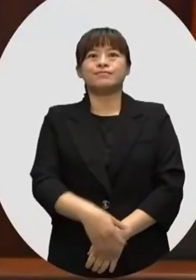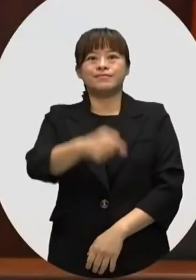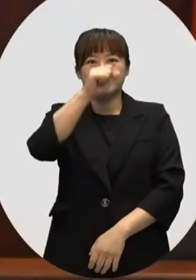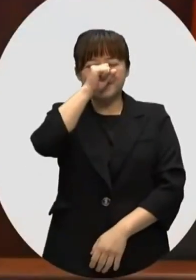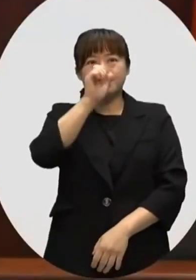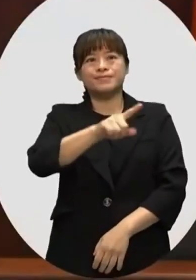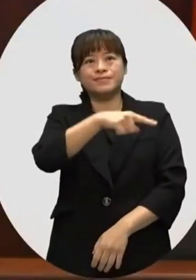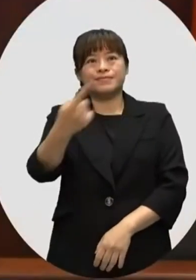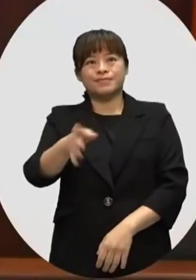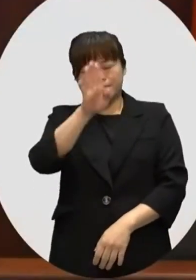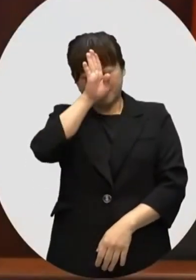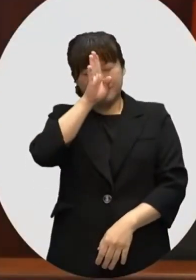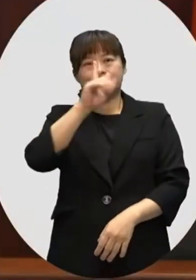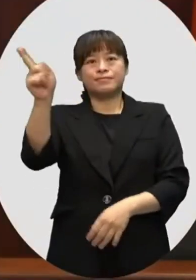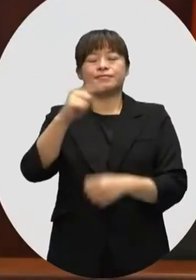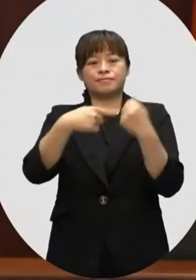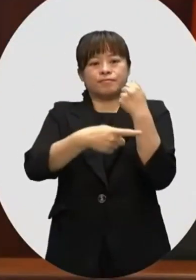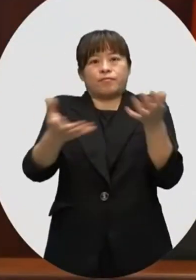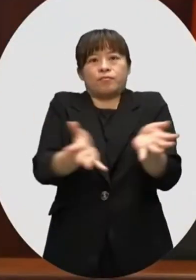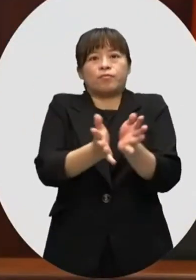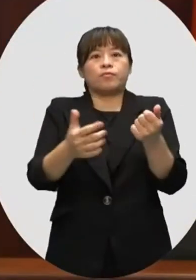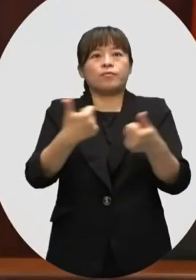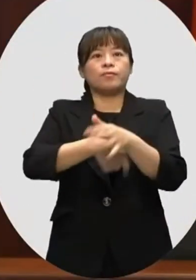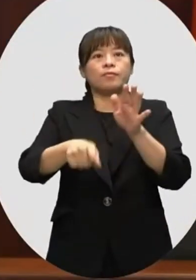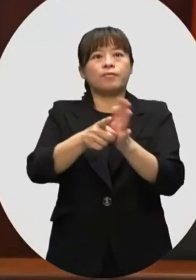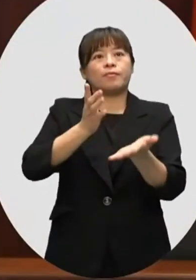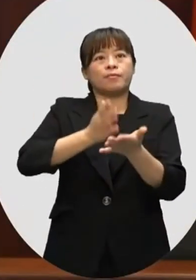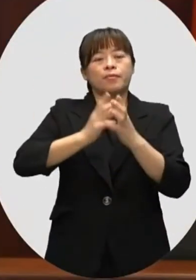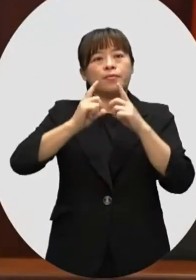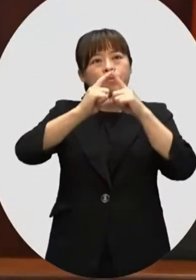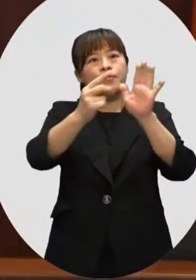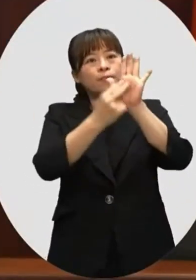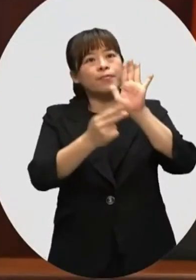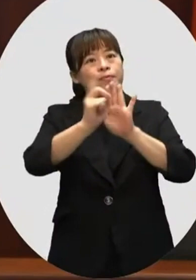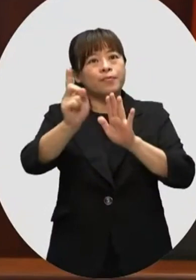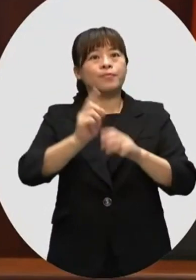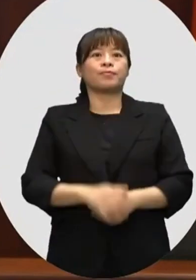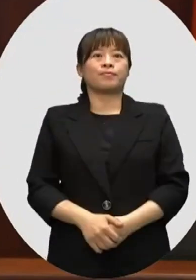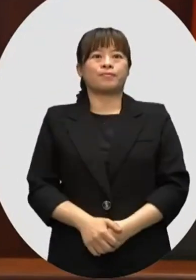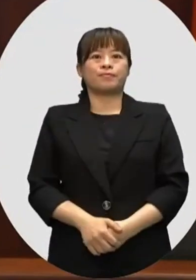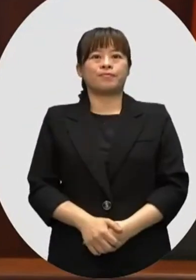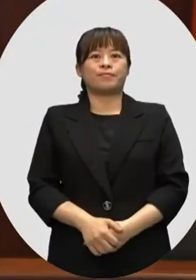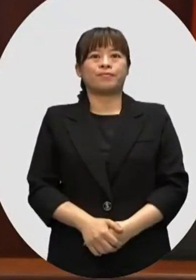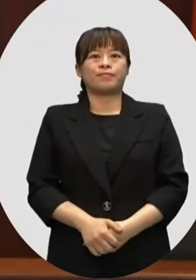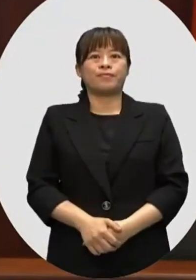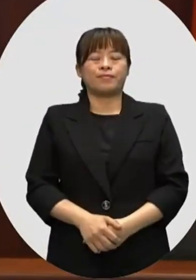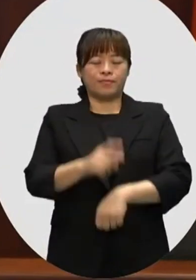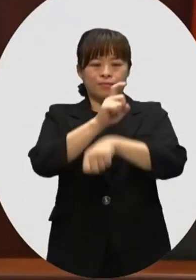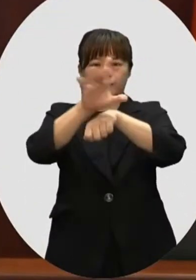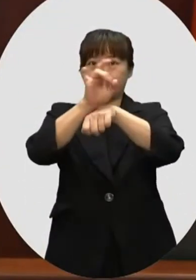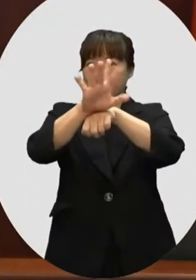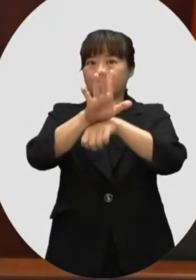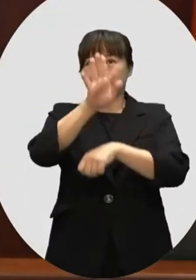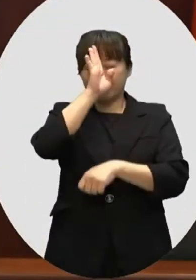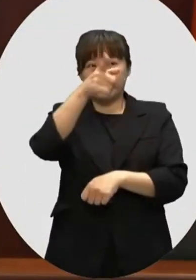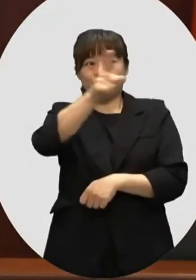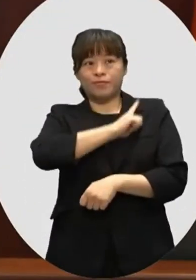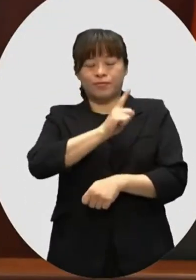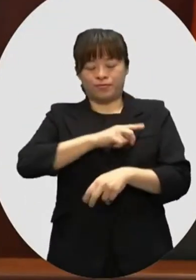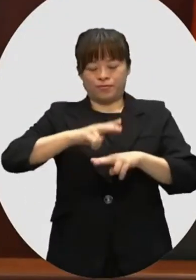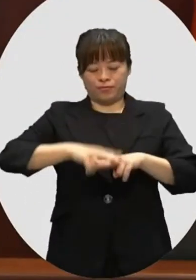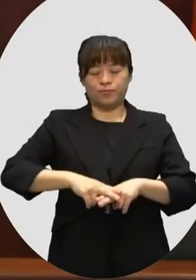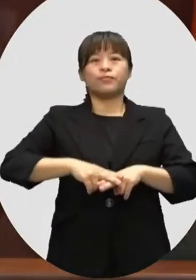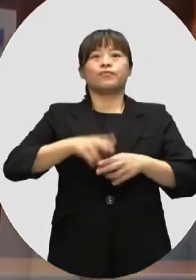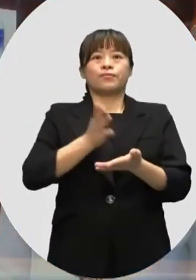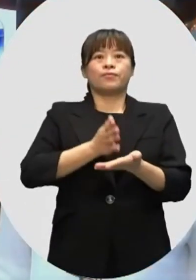好，接着请关系机关法务部代表陈述答辩之声明及要旨，共十五分钟啊，请在自己座位上发